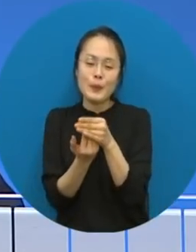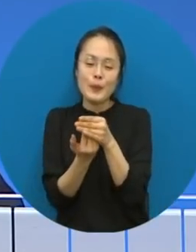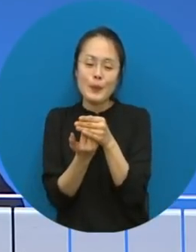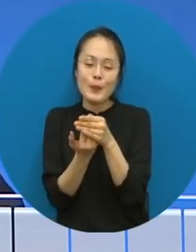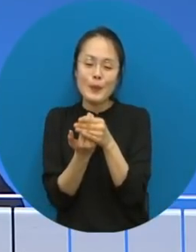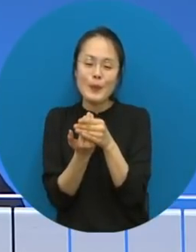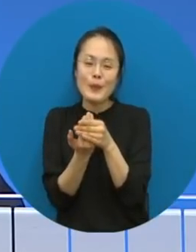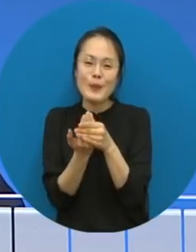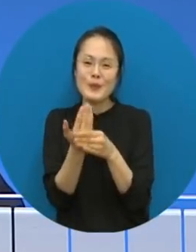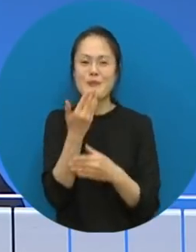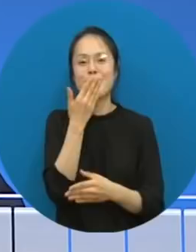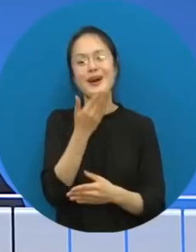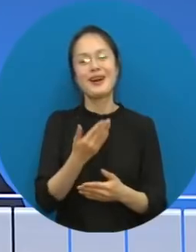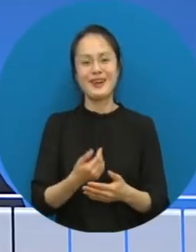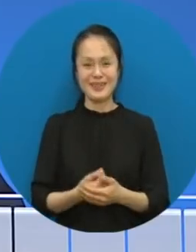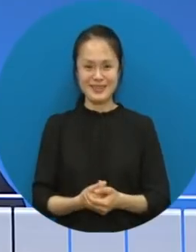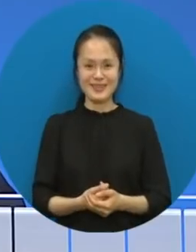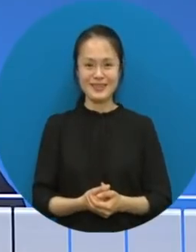할렐루야.